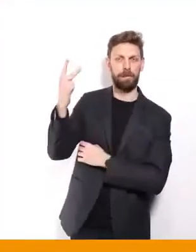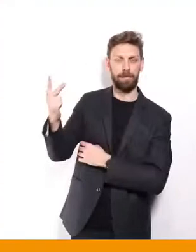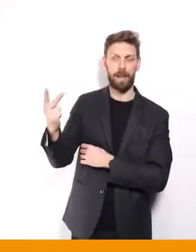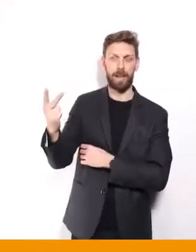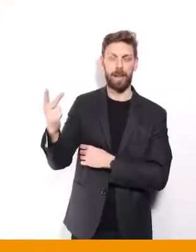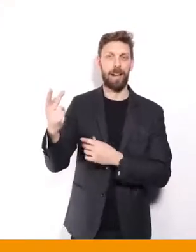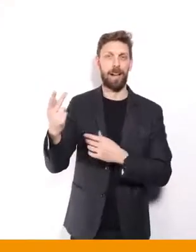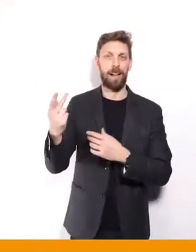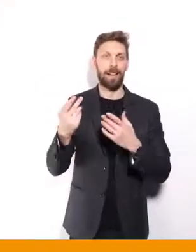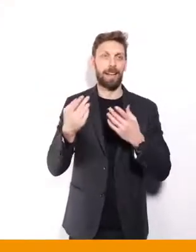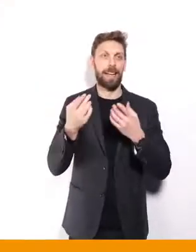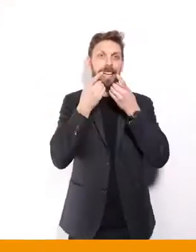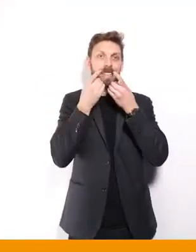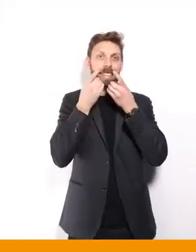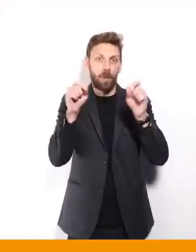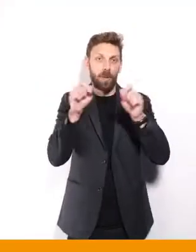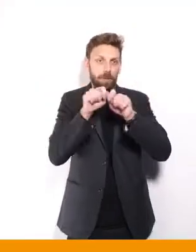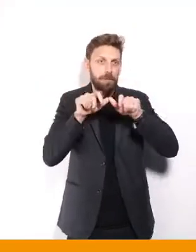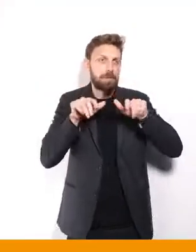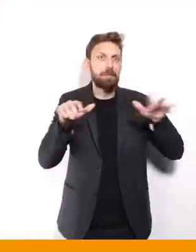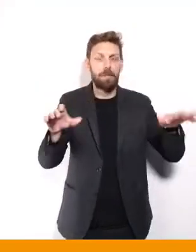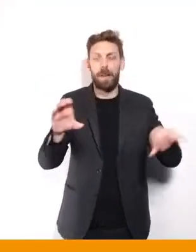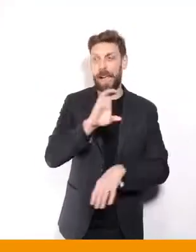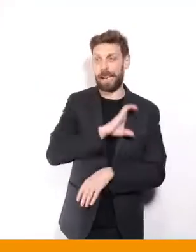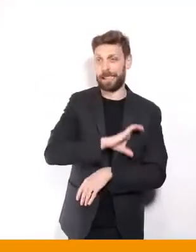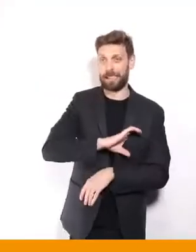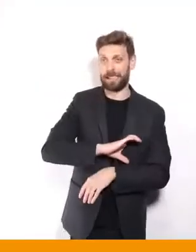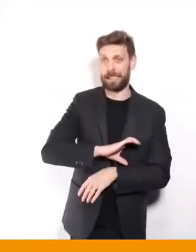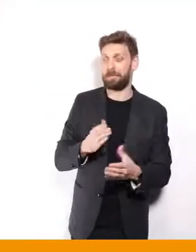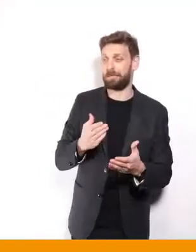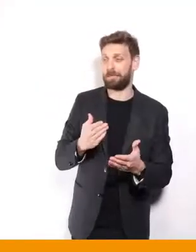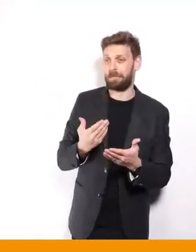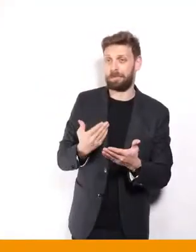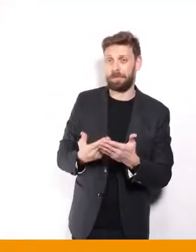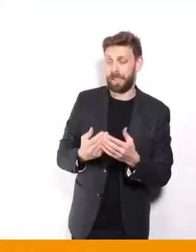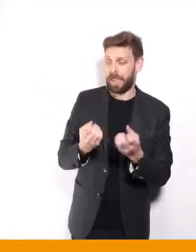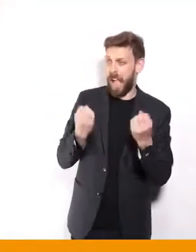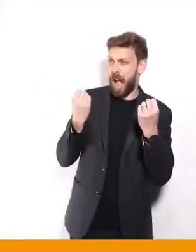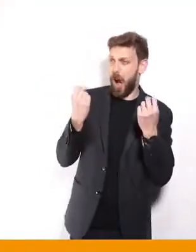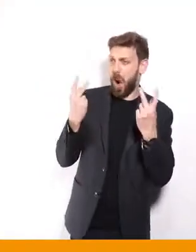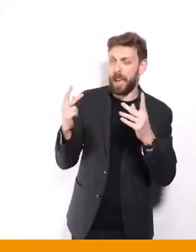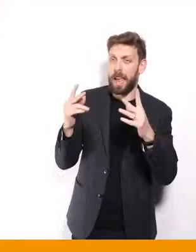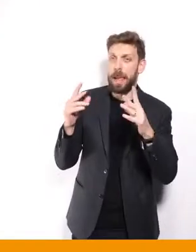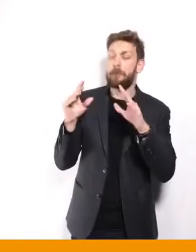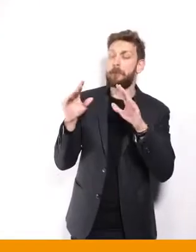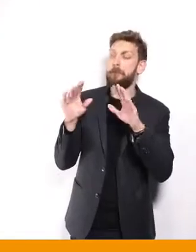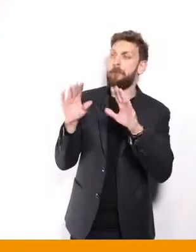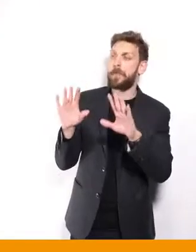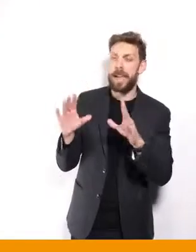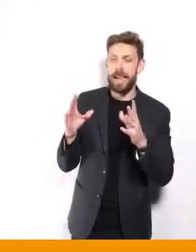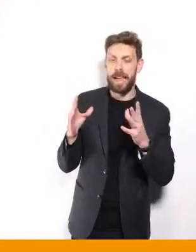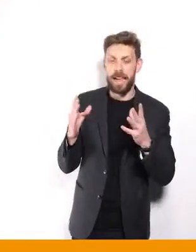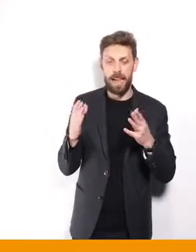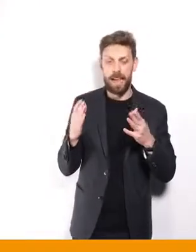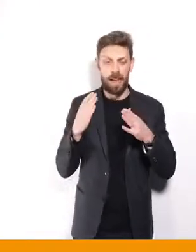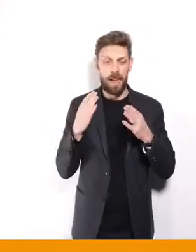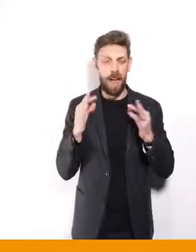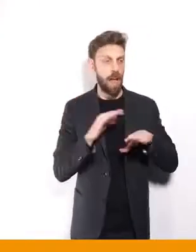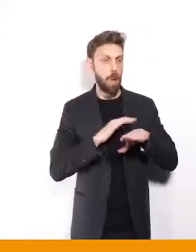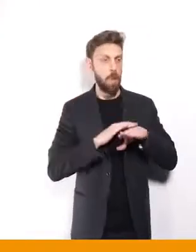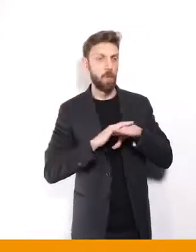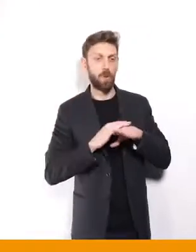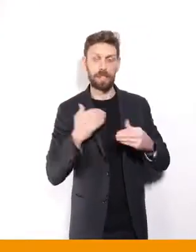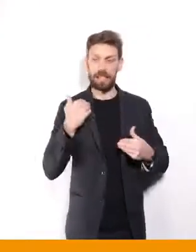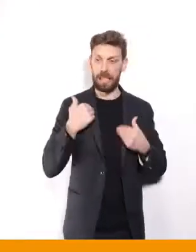démocratie partout, ce qui est une bonne formule, mais comment vous la déclineriez finalement sur la politique de handicap? Vous avez déjà